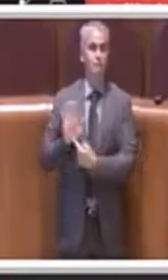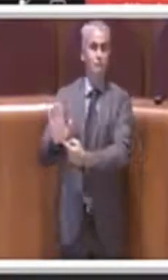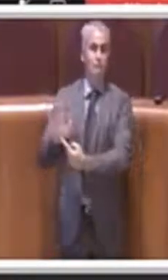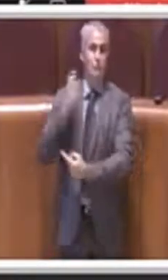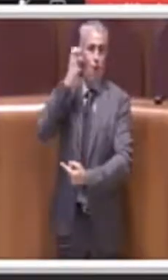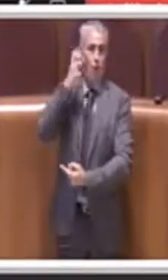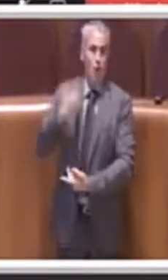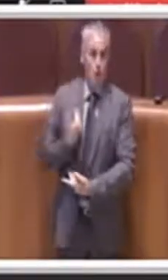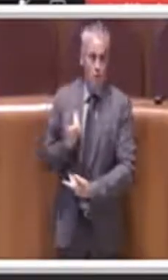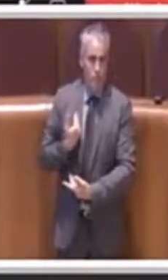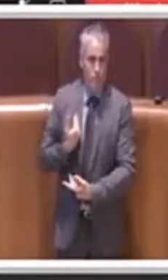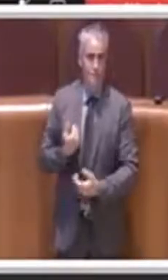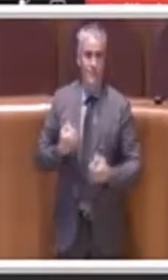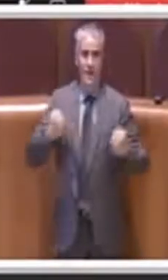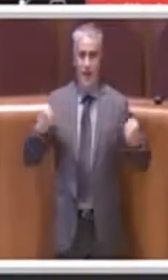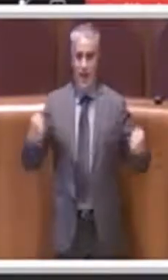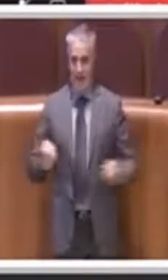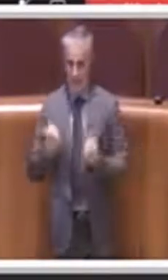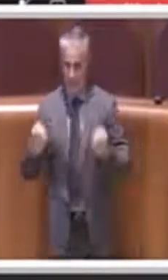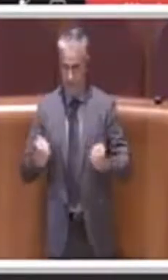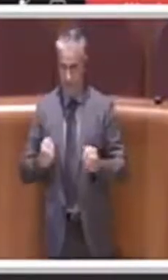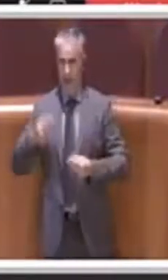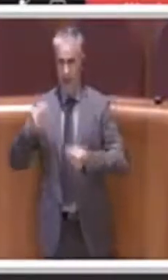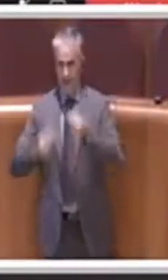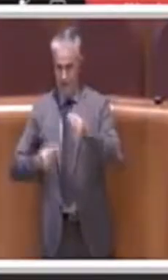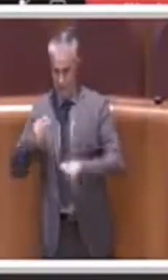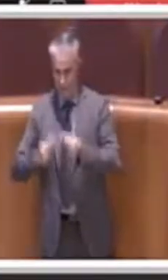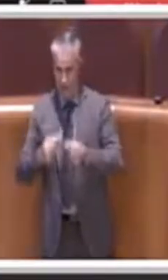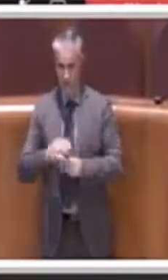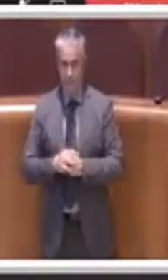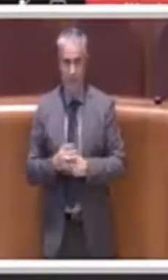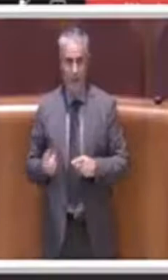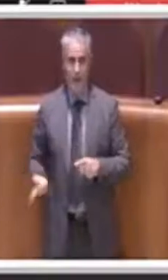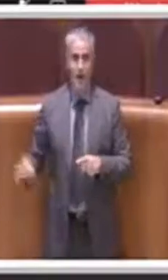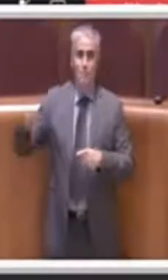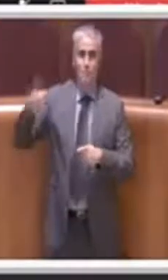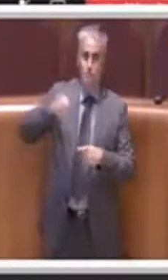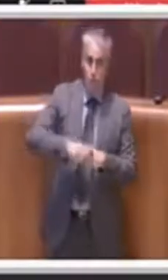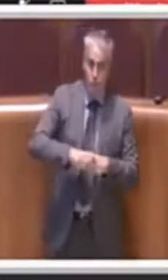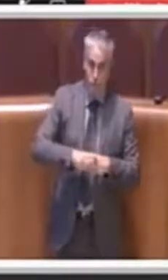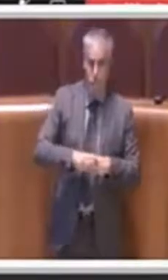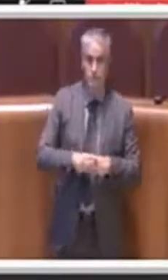di attività amministrativa. Poi è ovvio che